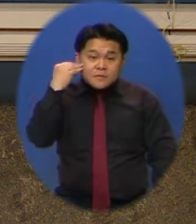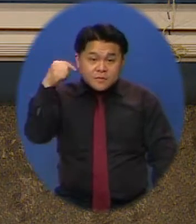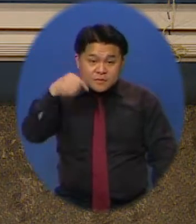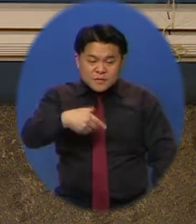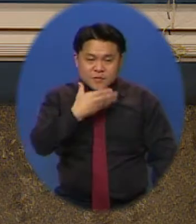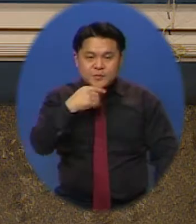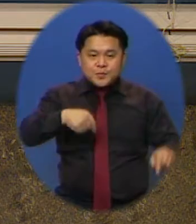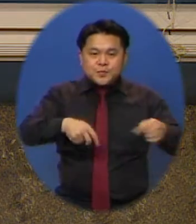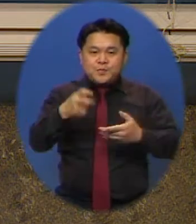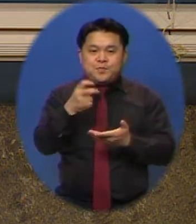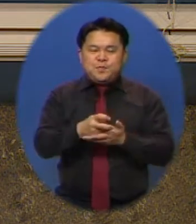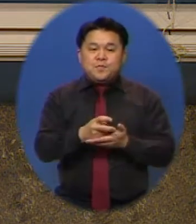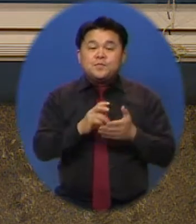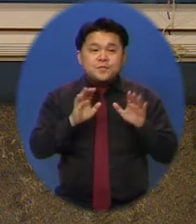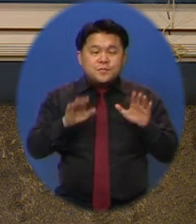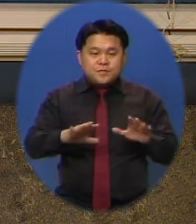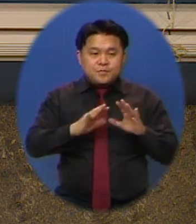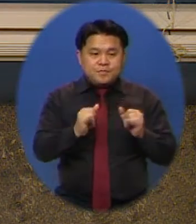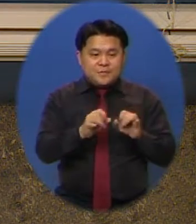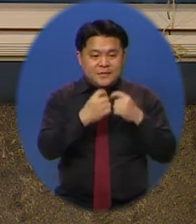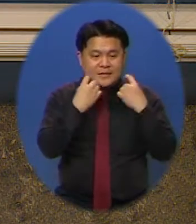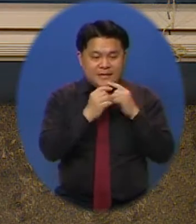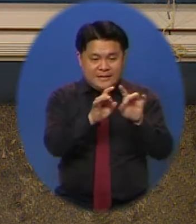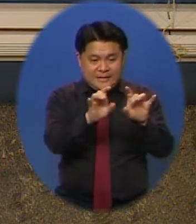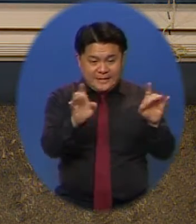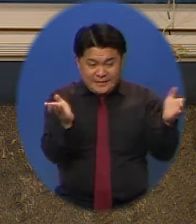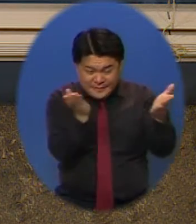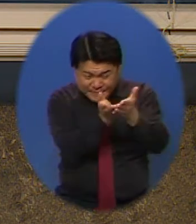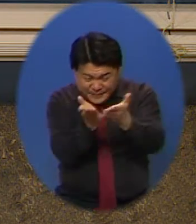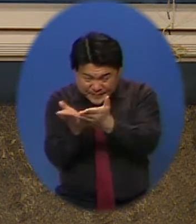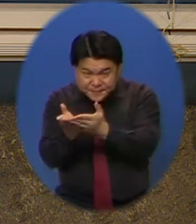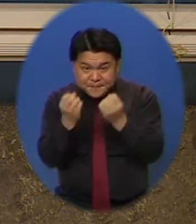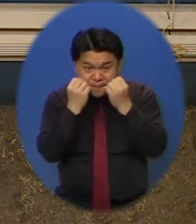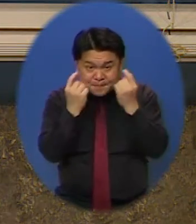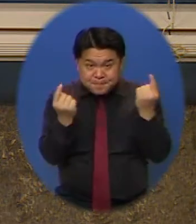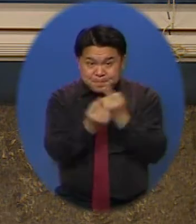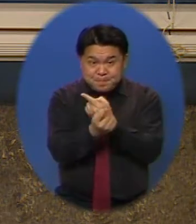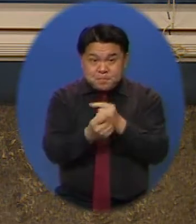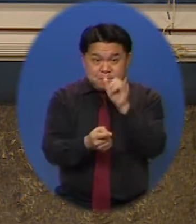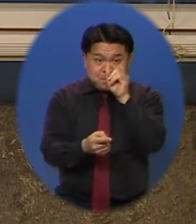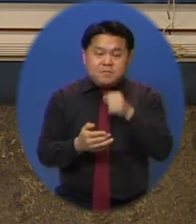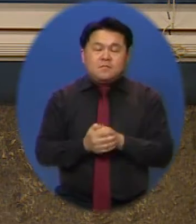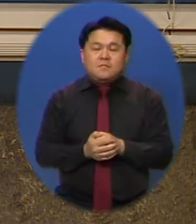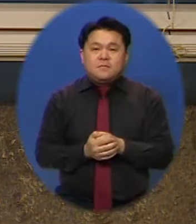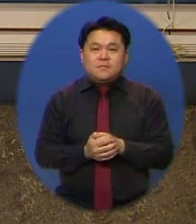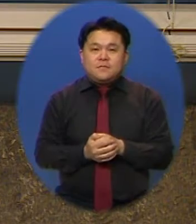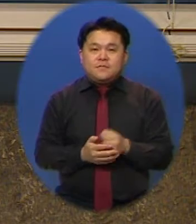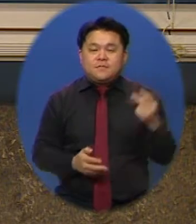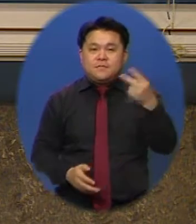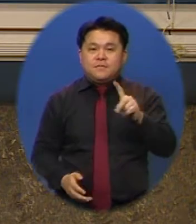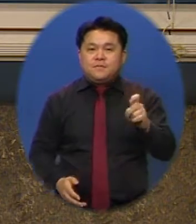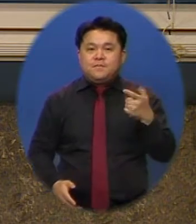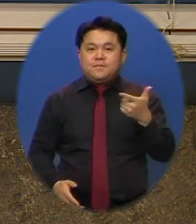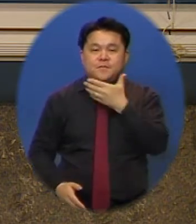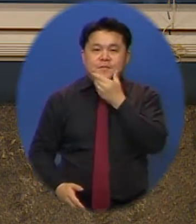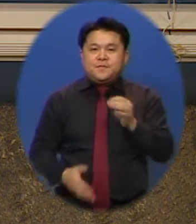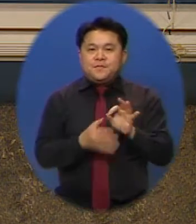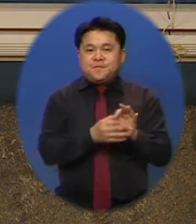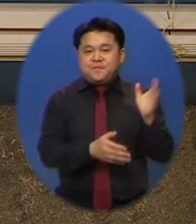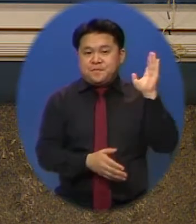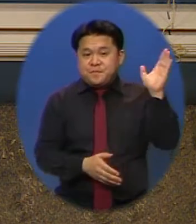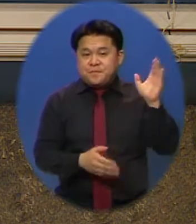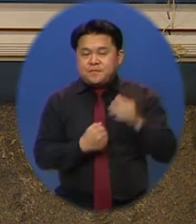복지 정책이 이제는 국민 한 명 한 명에 맞춰서 새롭게 개편된다고 합니다. 2016 복지를